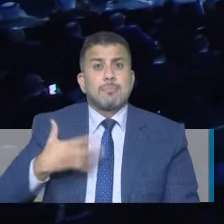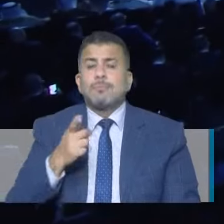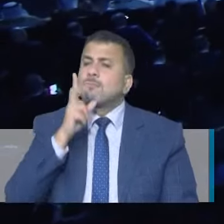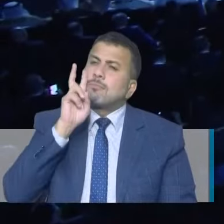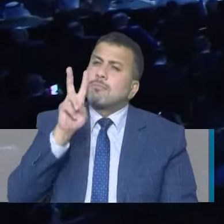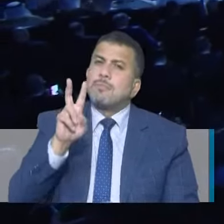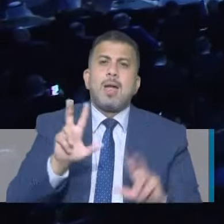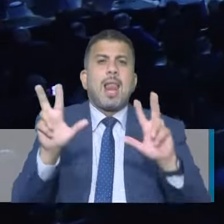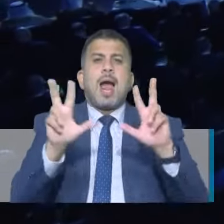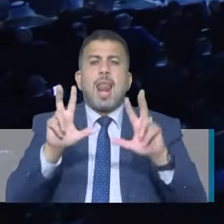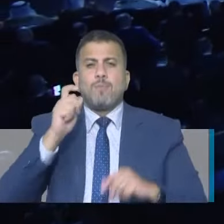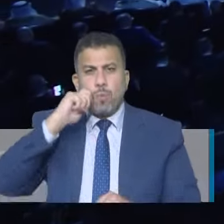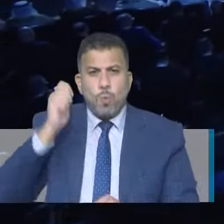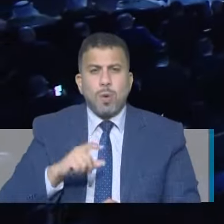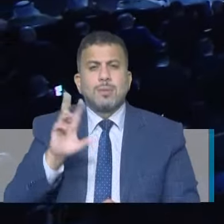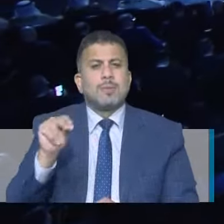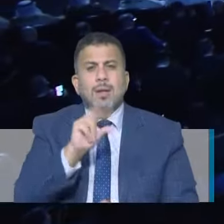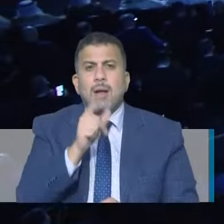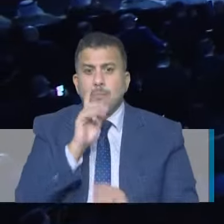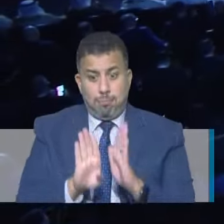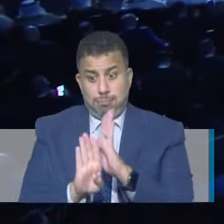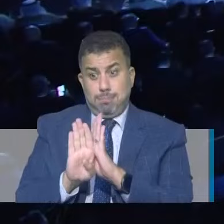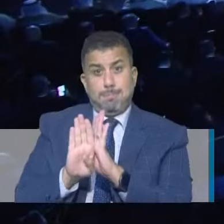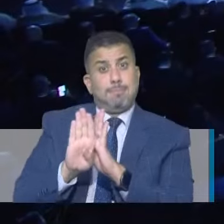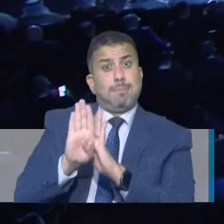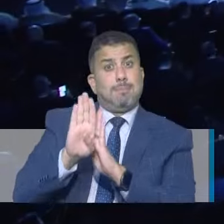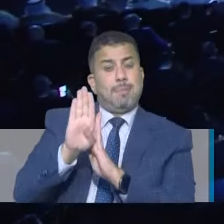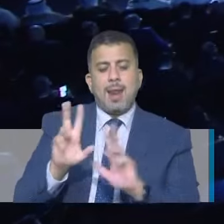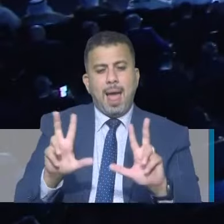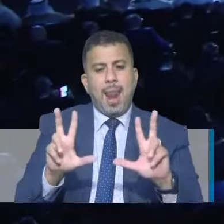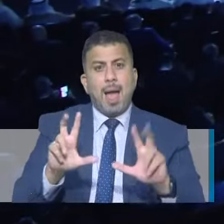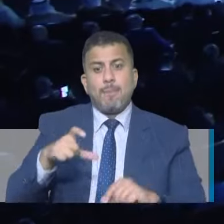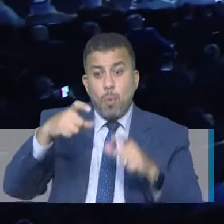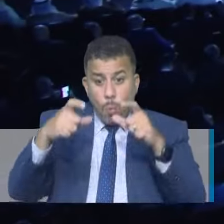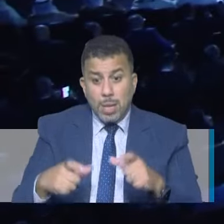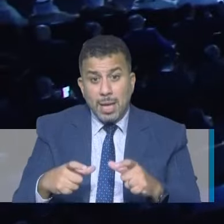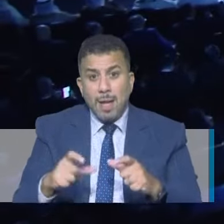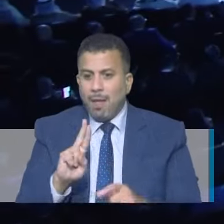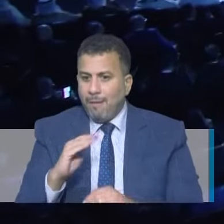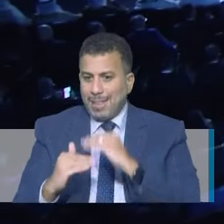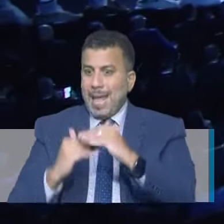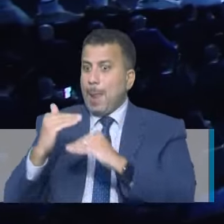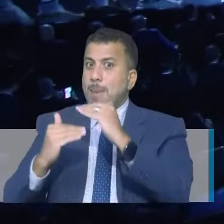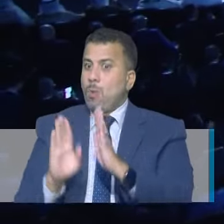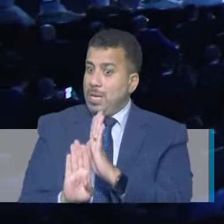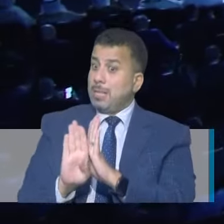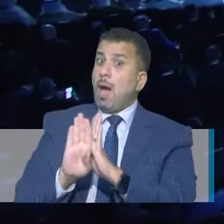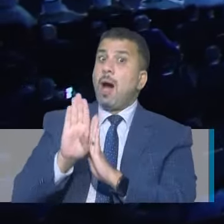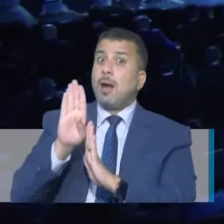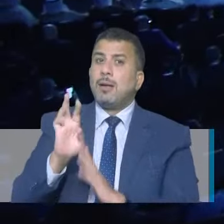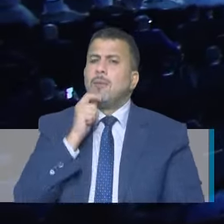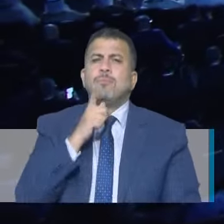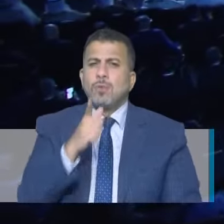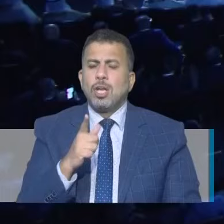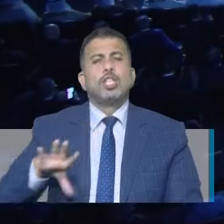بعنوان الاعلام الوطني وسمون الازدهار حول دور الاعلام الوطني في دعم مسيره التنميه والازدهار تحدث